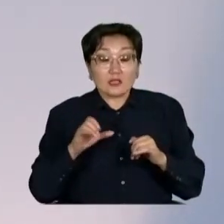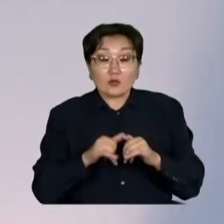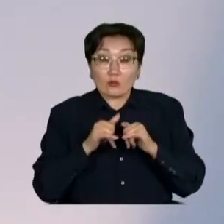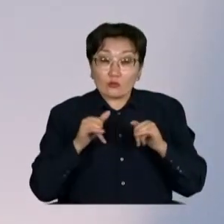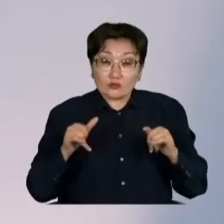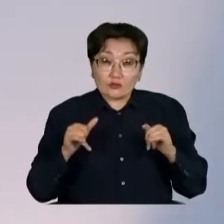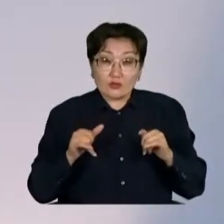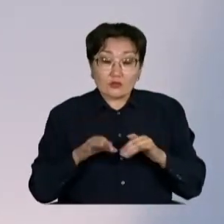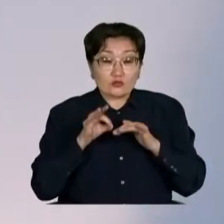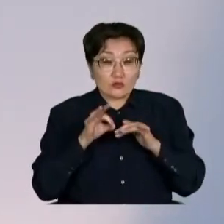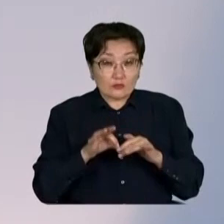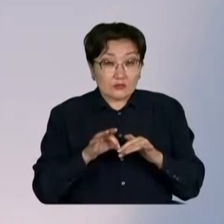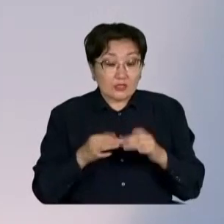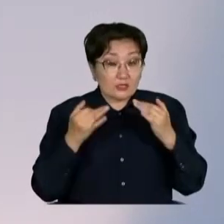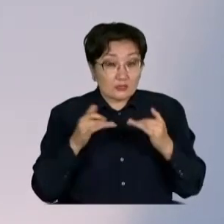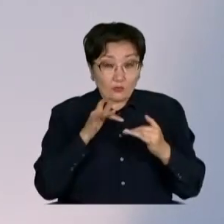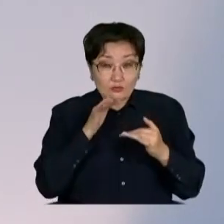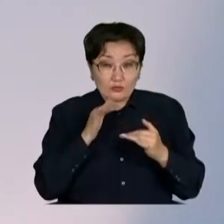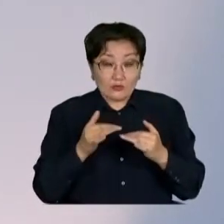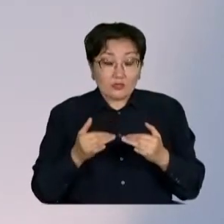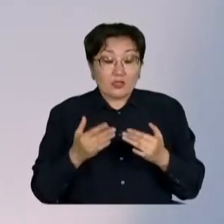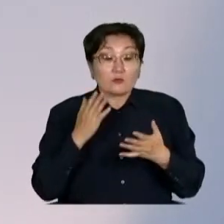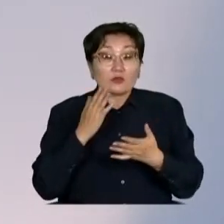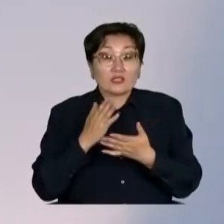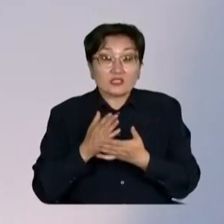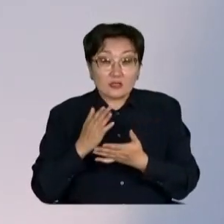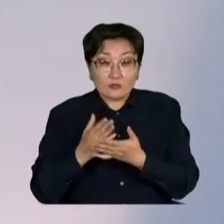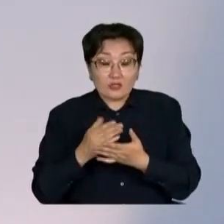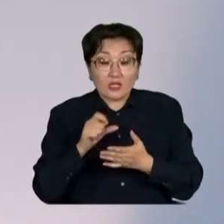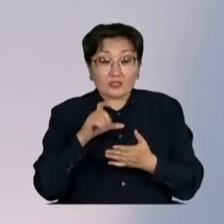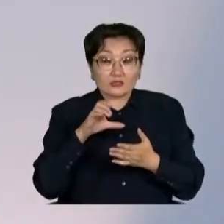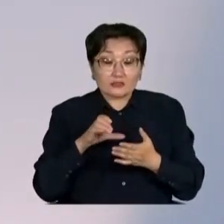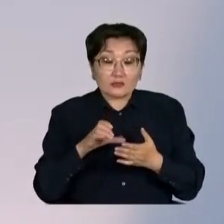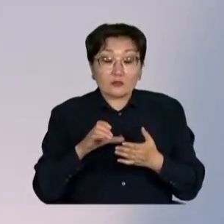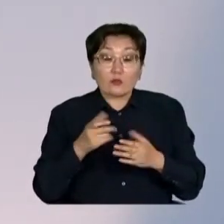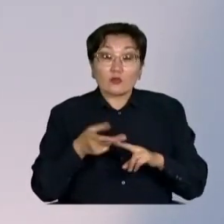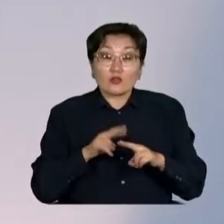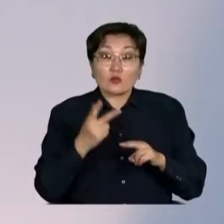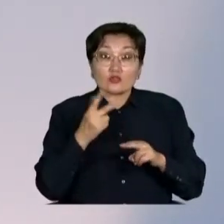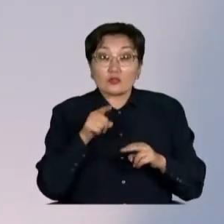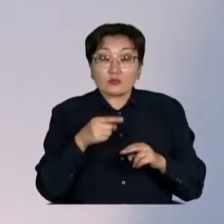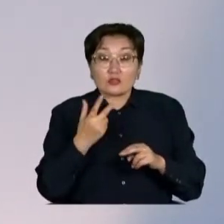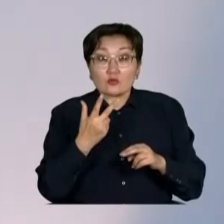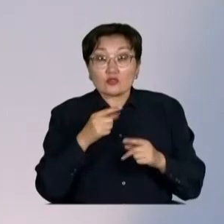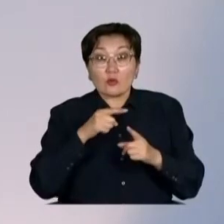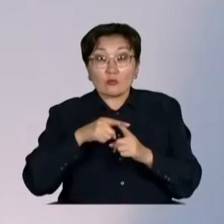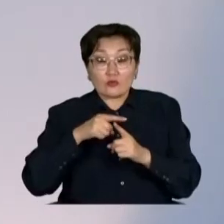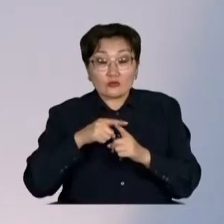дамуы жүріп жатыр. Қазіргі таңда қарастырылып атқан АЭС-тің түрі ол 3 және 3 плюс